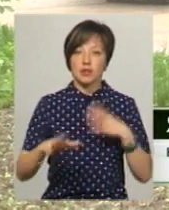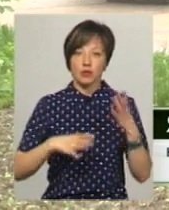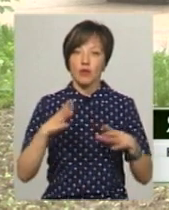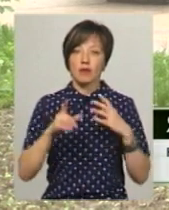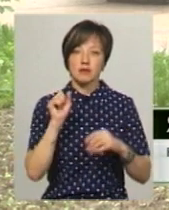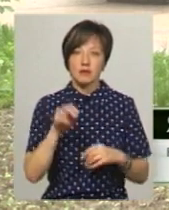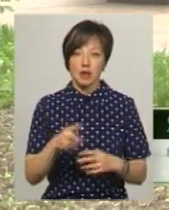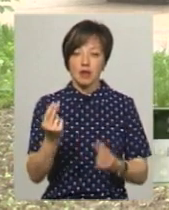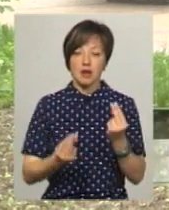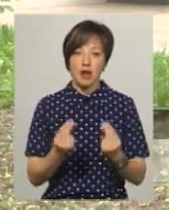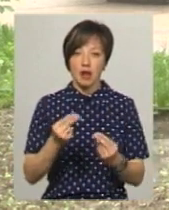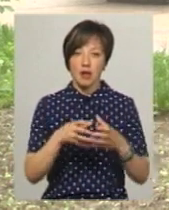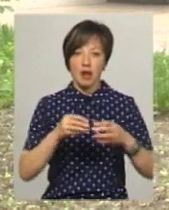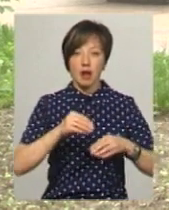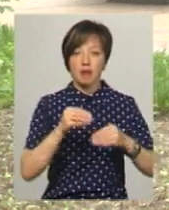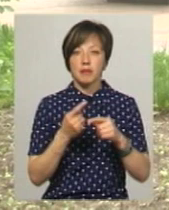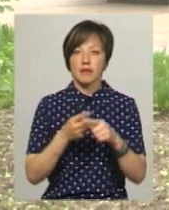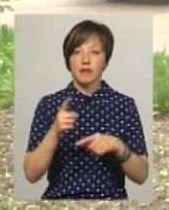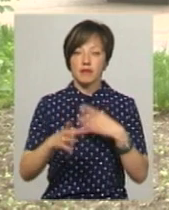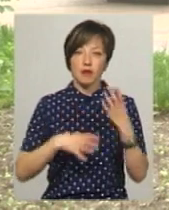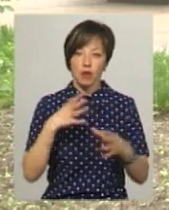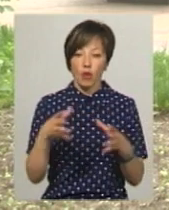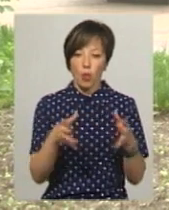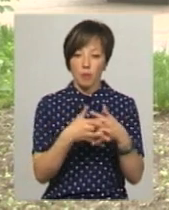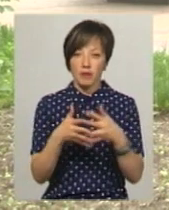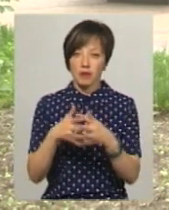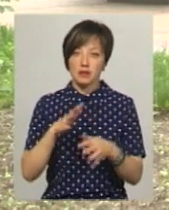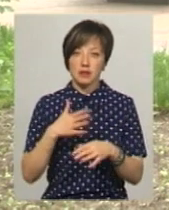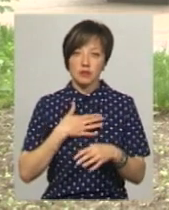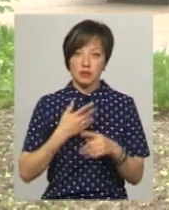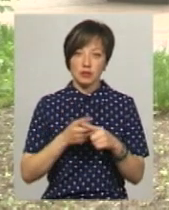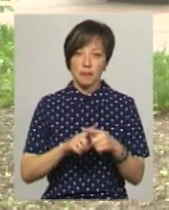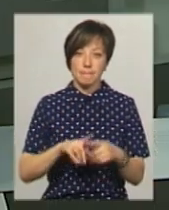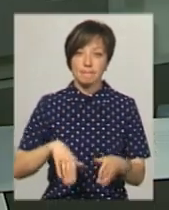тренувалися в залі, грали регбі, відрубатували комбінації наші паси.